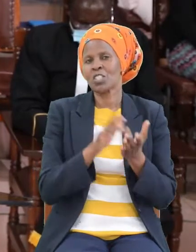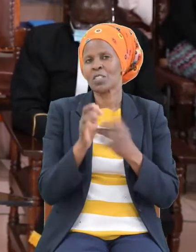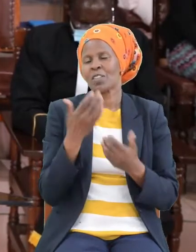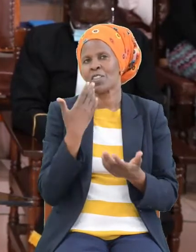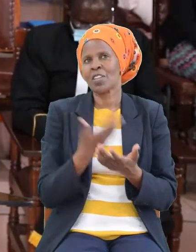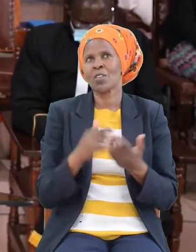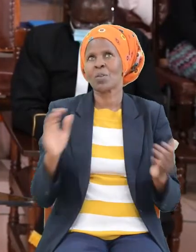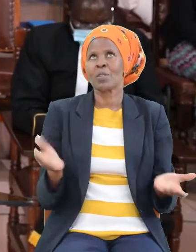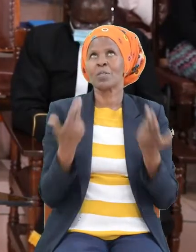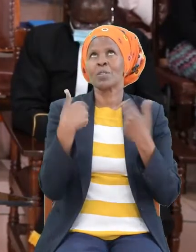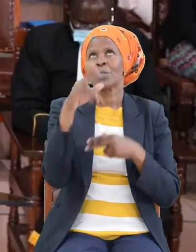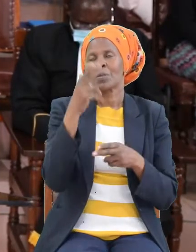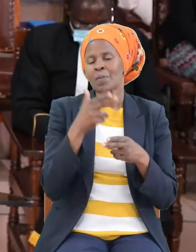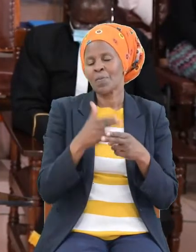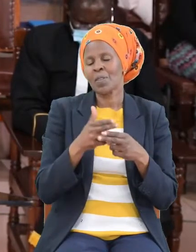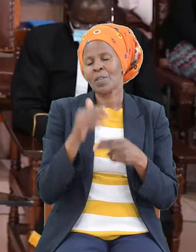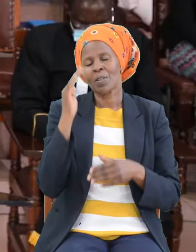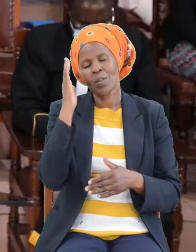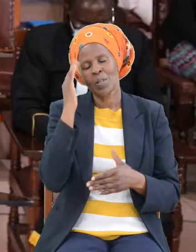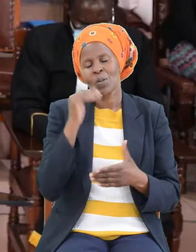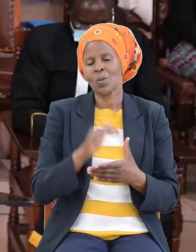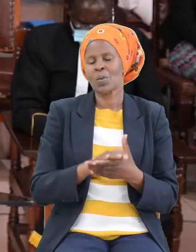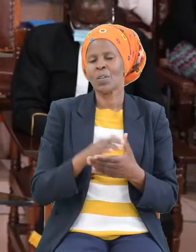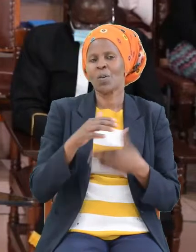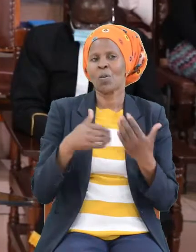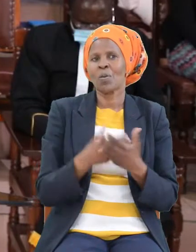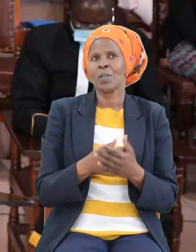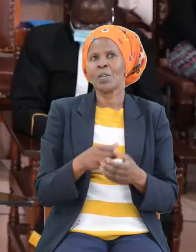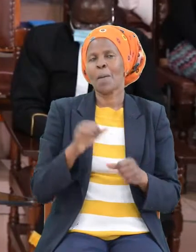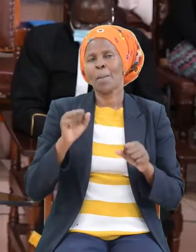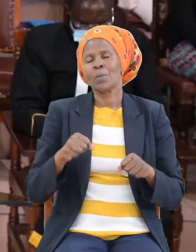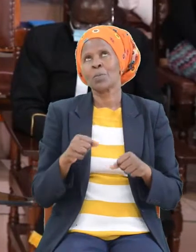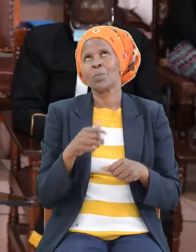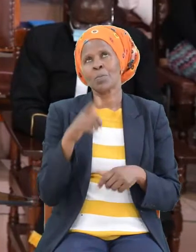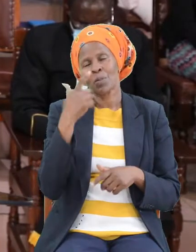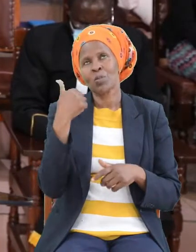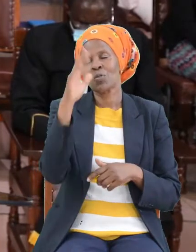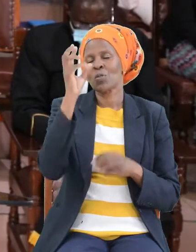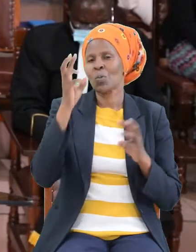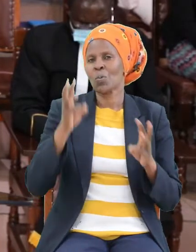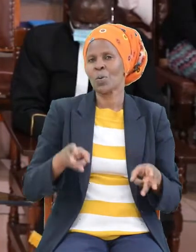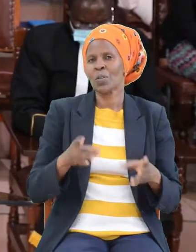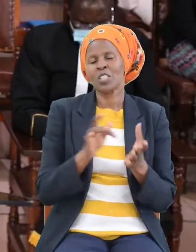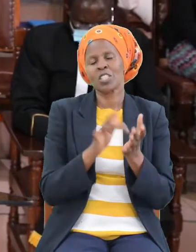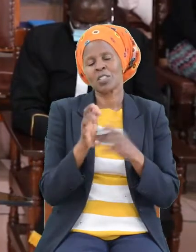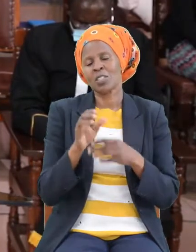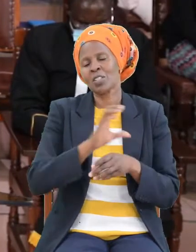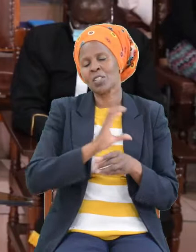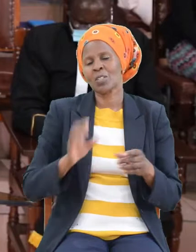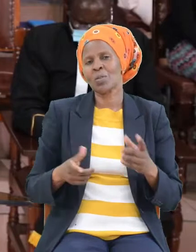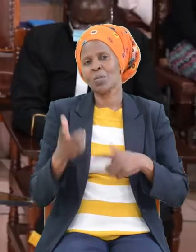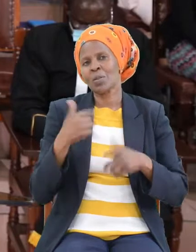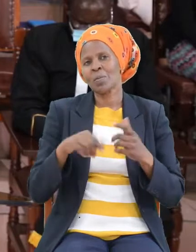Bwana tunainua jina lako manake tunajua hii yote yawezekana kwa sababu ya mapenzi yako. Yesu Kristo wakati ulikuwa